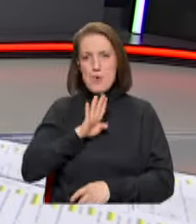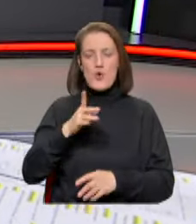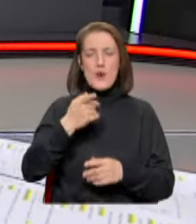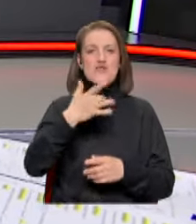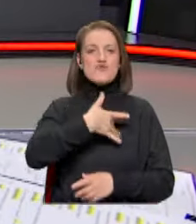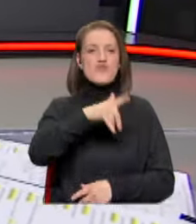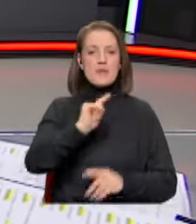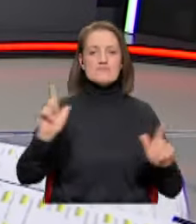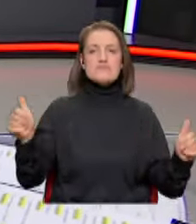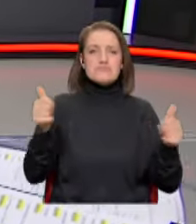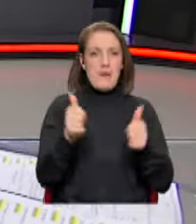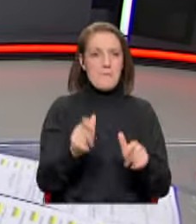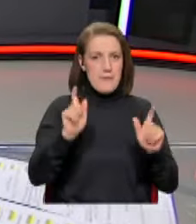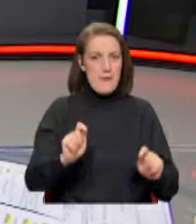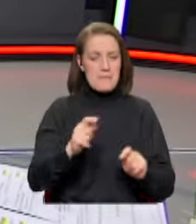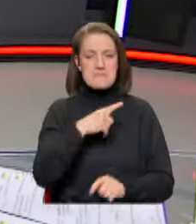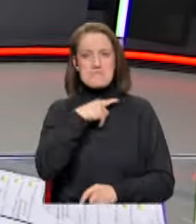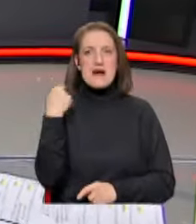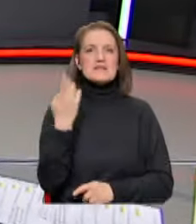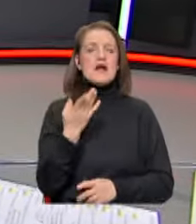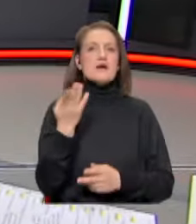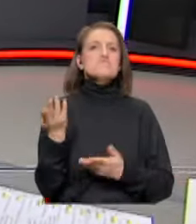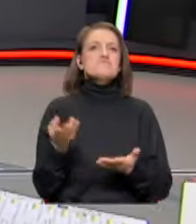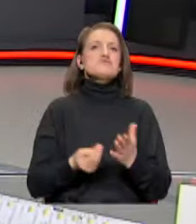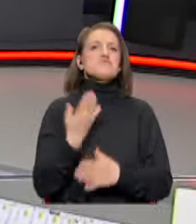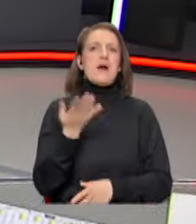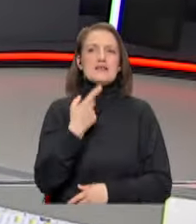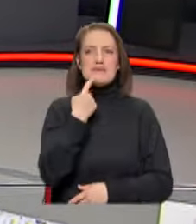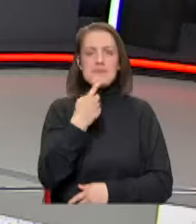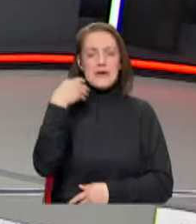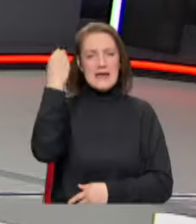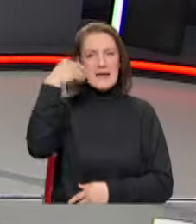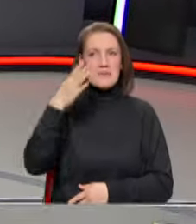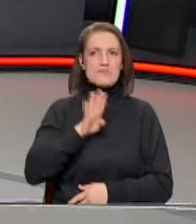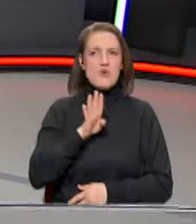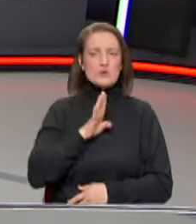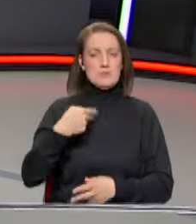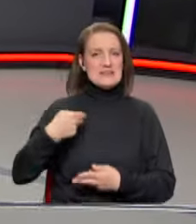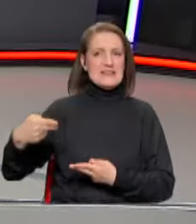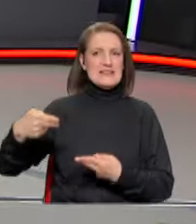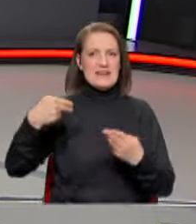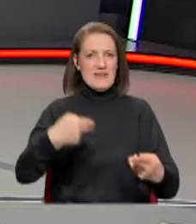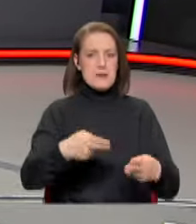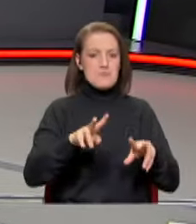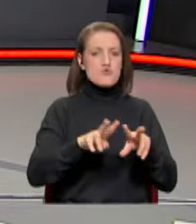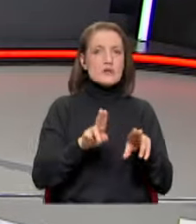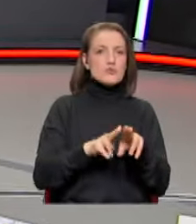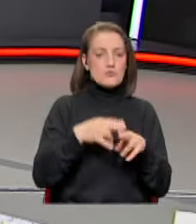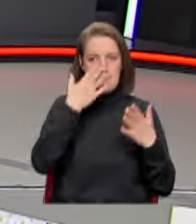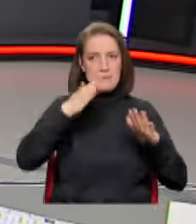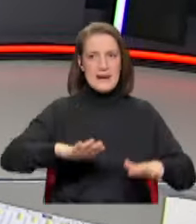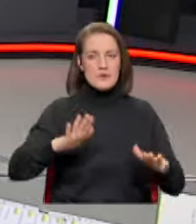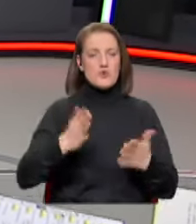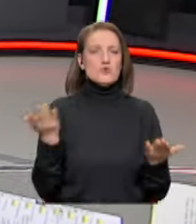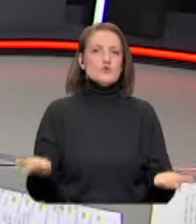asla çıkamaz demiş Efendim davet be Ekrem İmamoğlu kabul etti Murat Kurumu da bekliyoruz